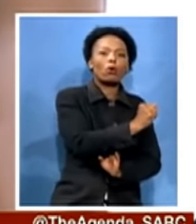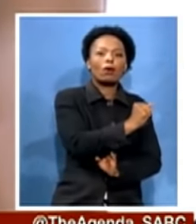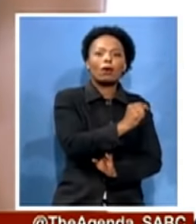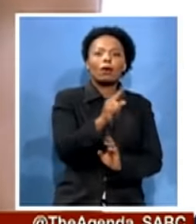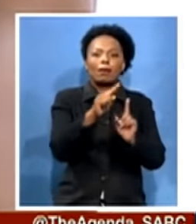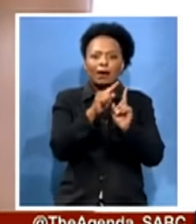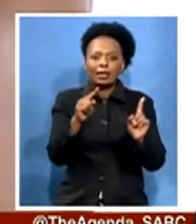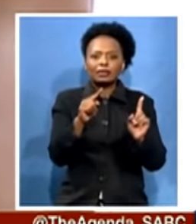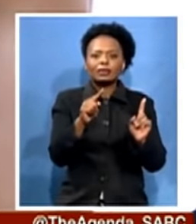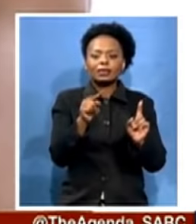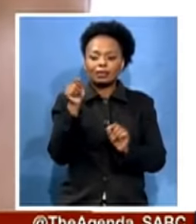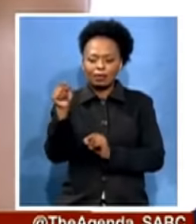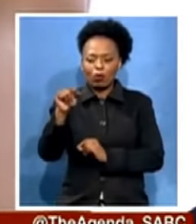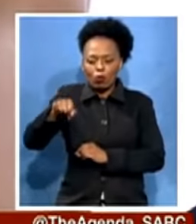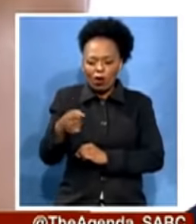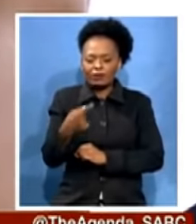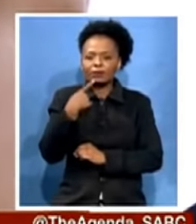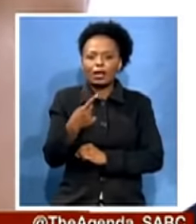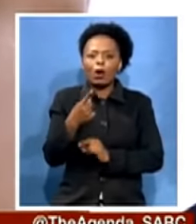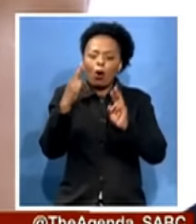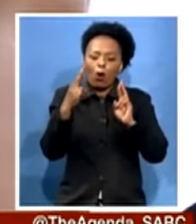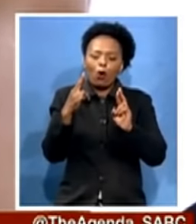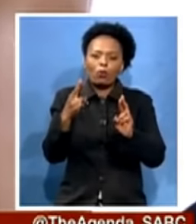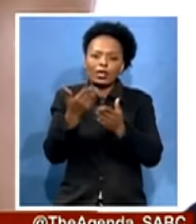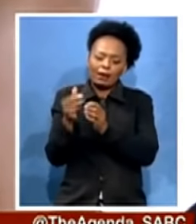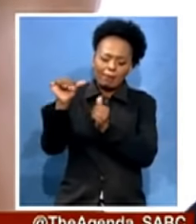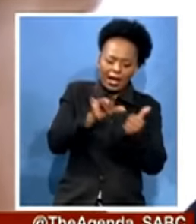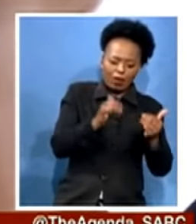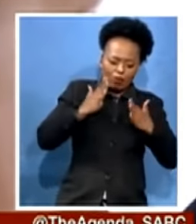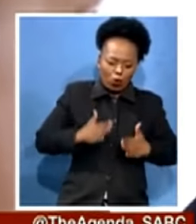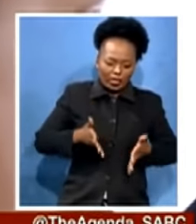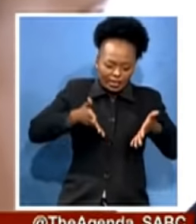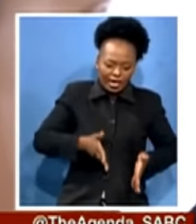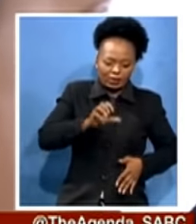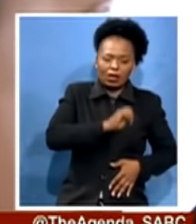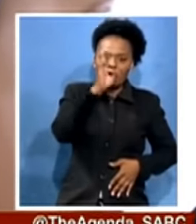Africa ezongcwatshwa khona abantu bokuqala thina sibabonayo kulolu dabo